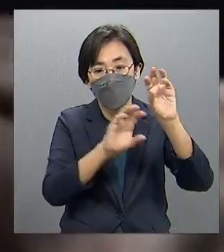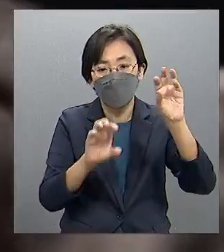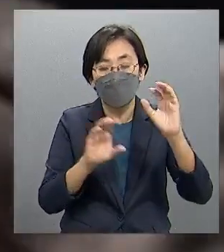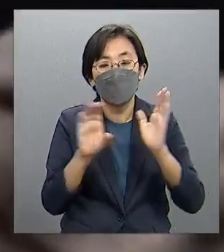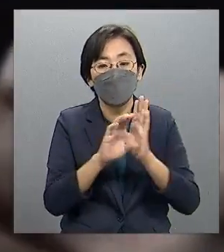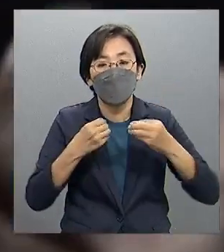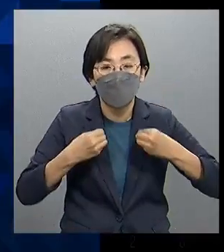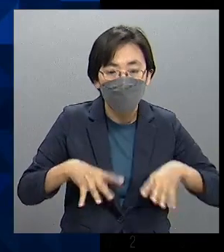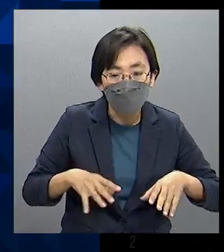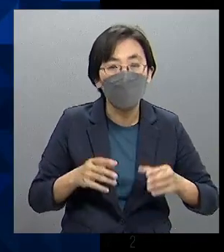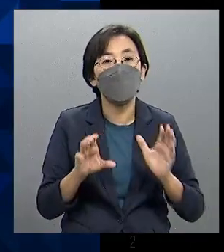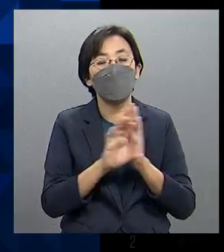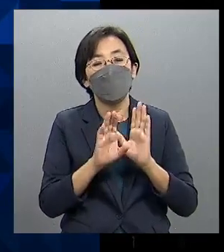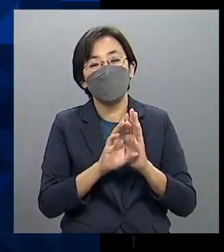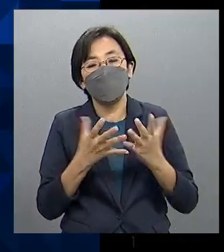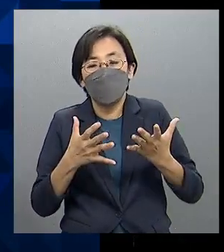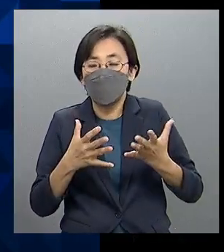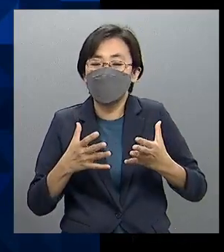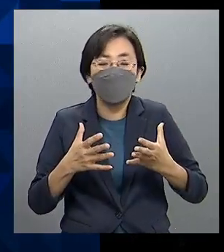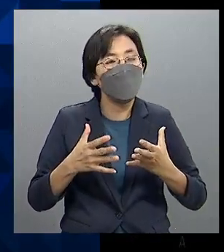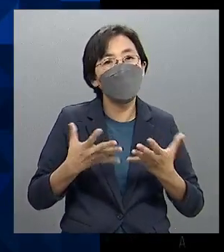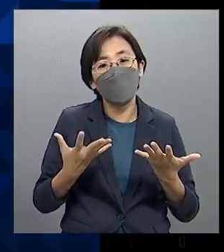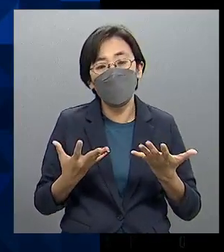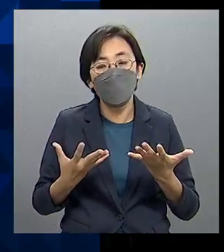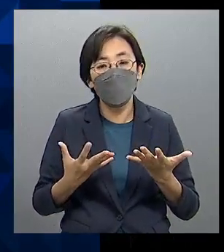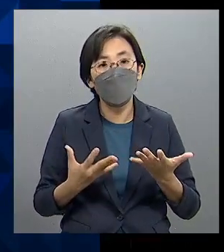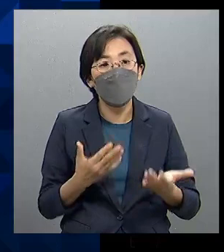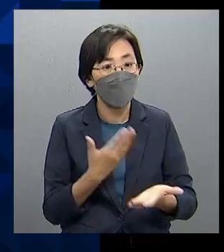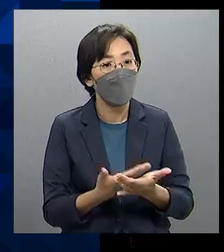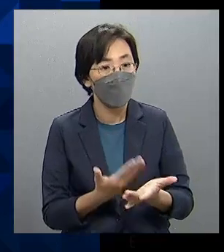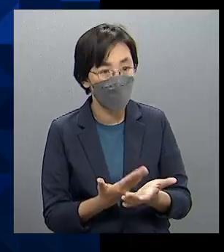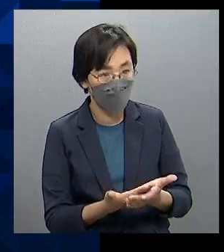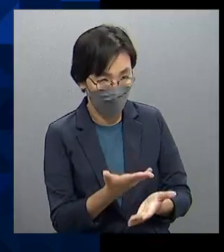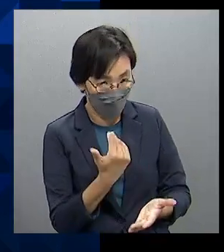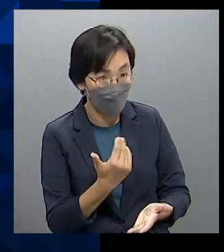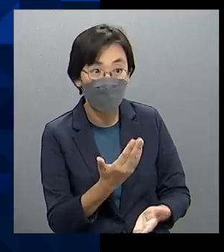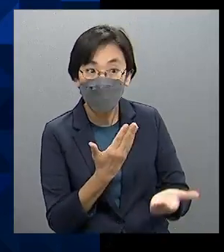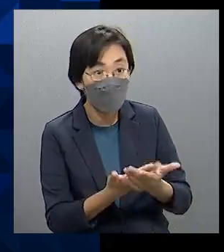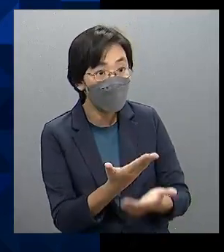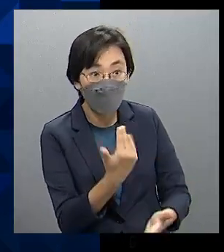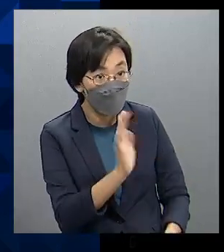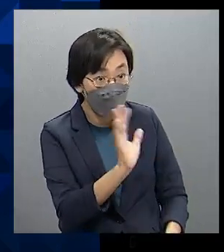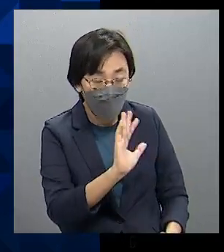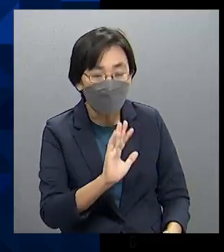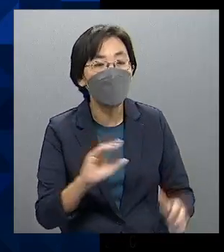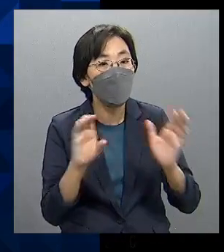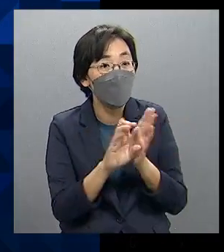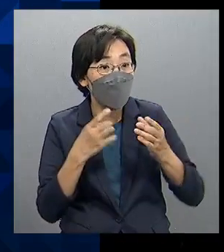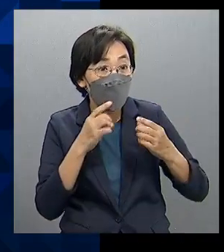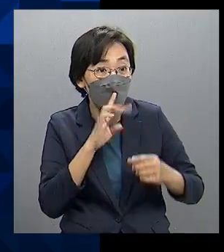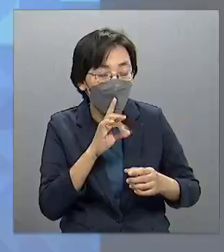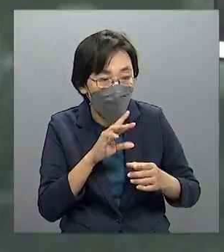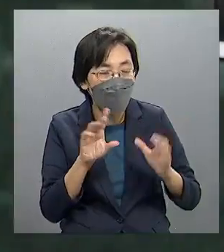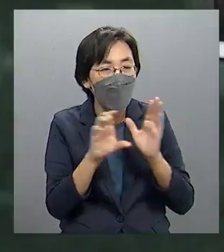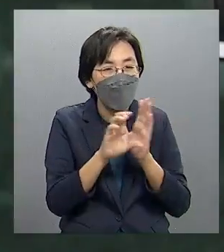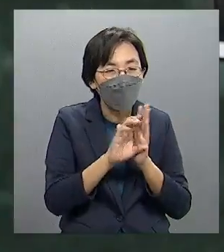ะฮะ แบ็คเมย์ จะจ่ายไหมล่ะไม่จ่ายเดี๋ยวเอาภาพว่าหวังเปิดเผยแพร ่ครับ เป็นการแบ็กเมย์อะไรอย่างนี้เป็นต้น